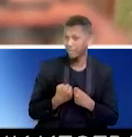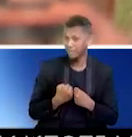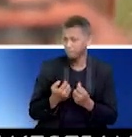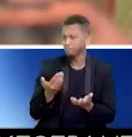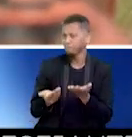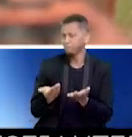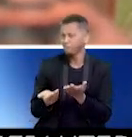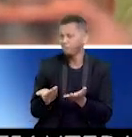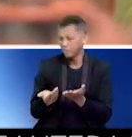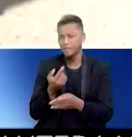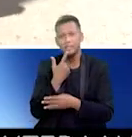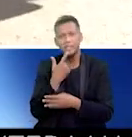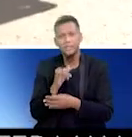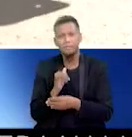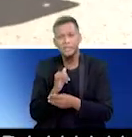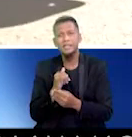namanya